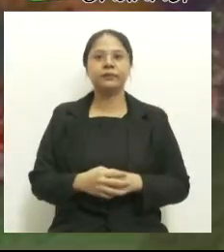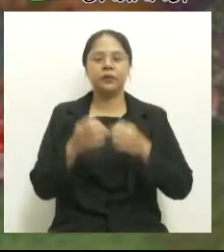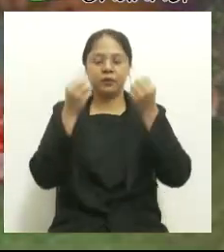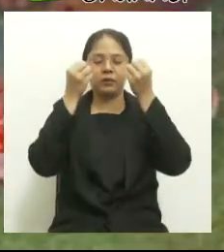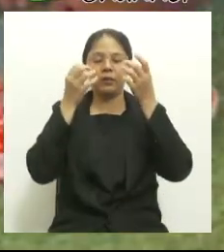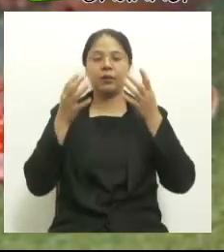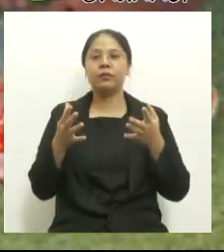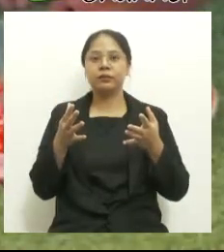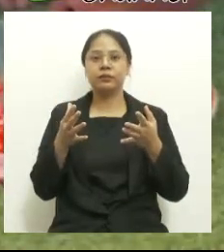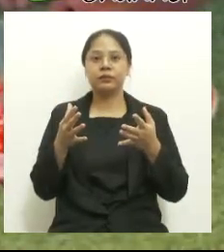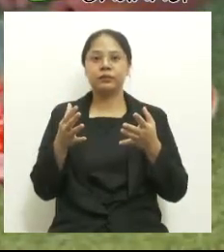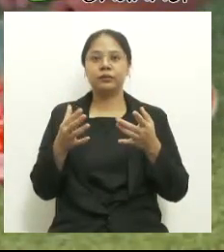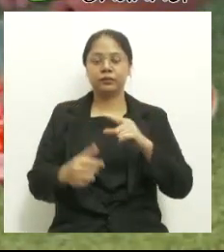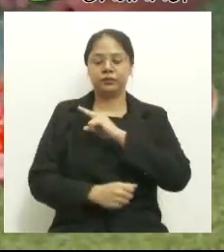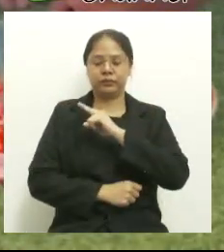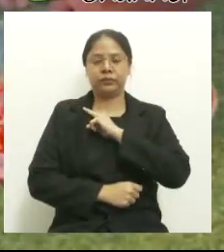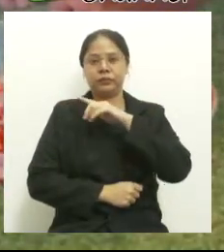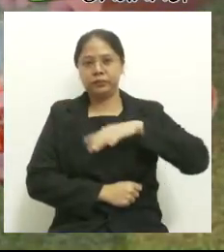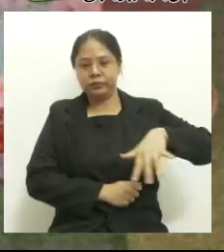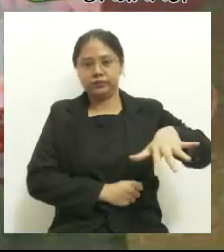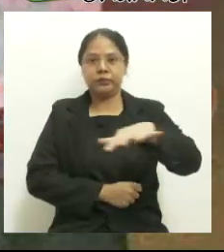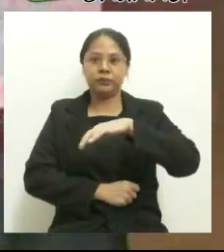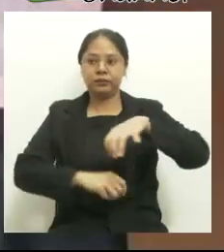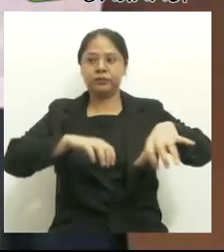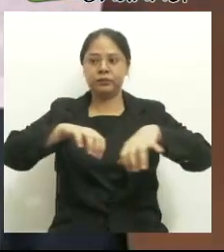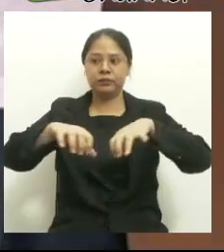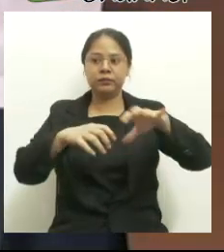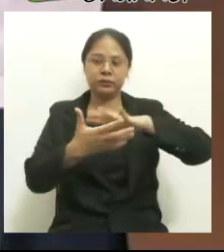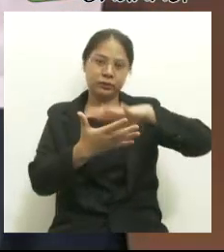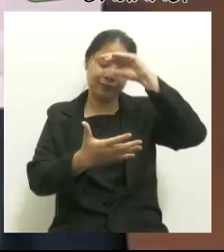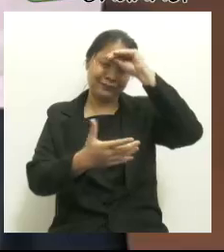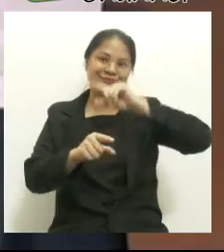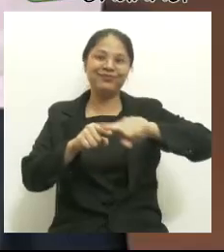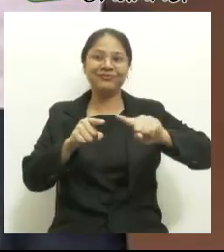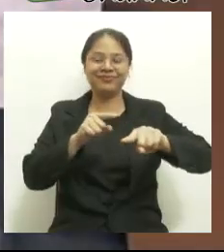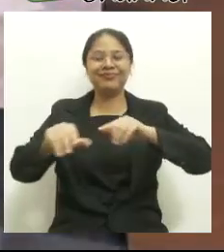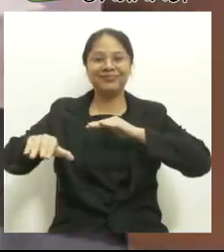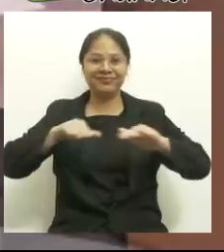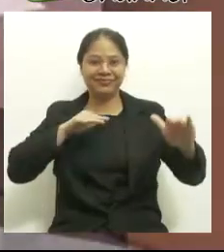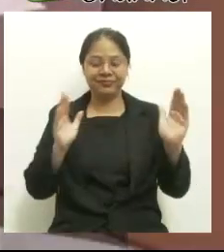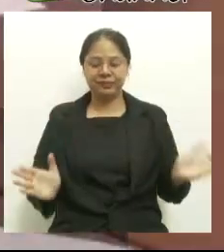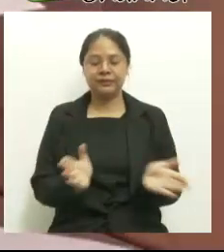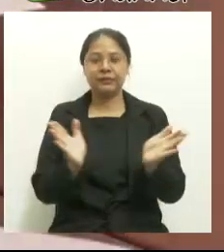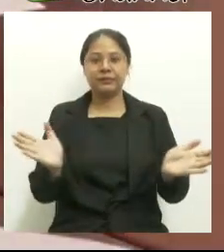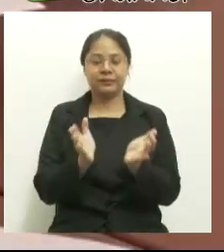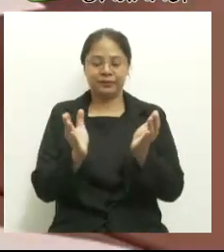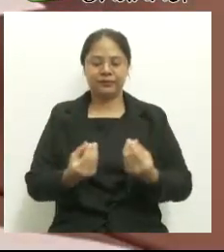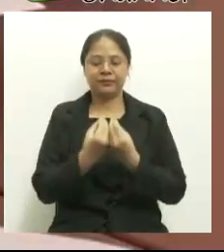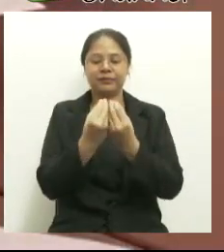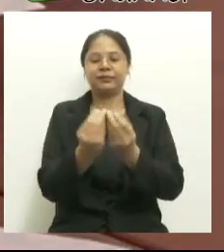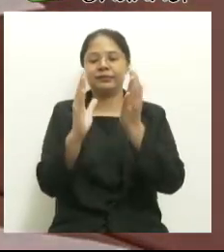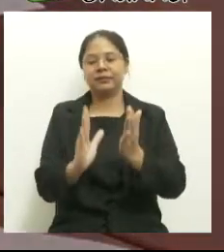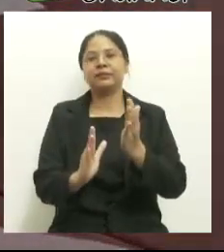คลากรทางการศึกษาให้สามารถจัดการเรียนรู้โดยใช้กระบวนการ Active Learning สู่การส่งเสริมสมรรถนะผู้เรียนด้วยกิจก